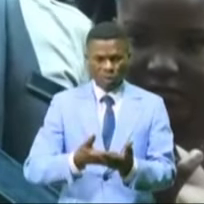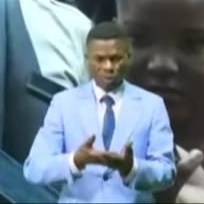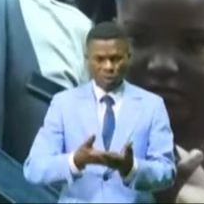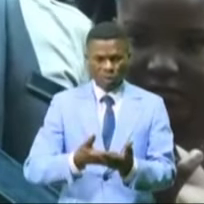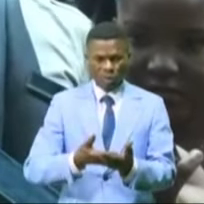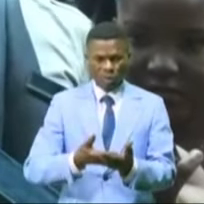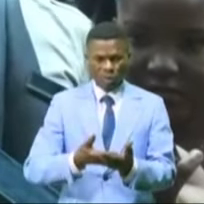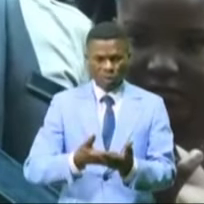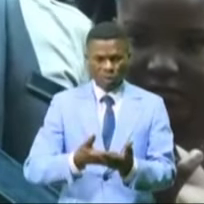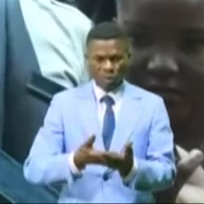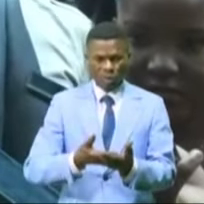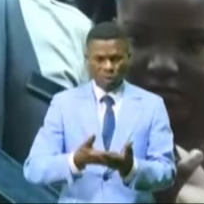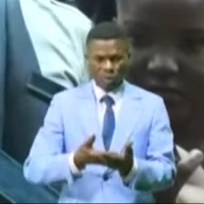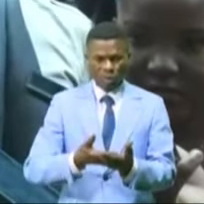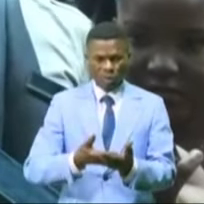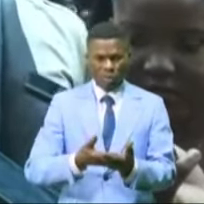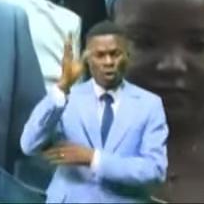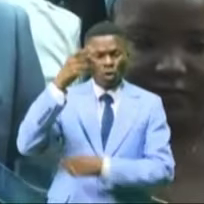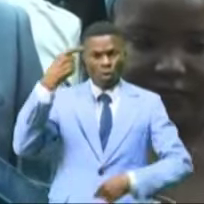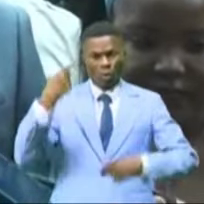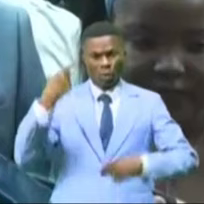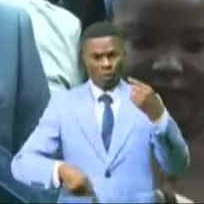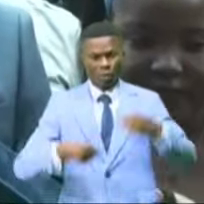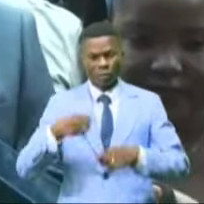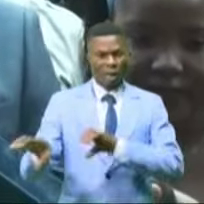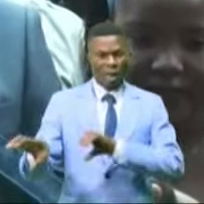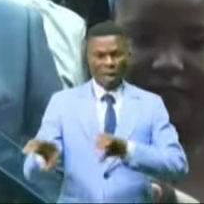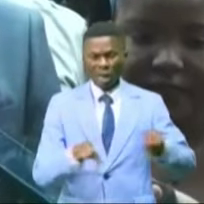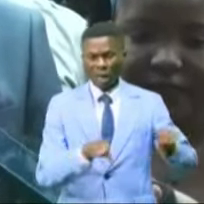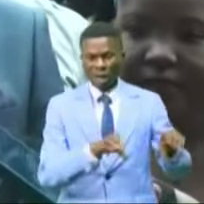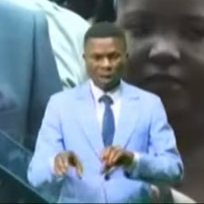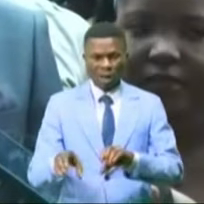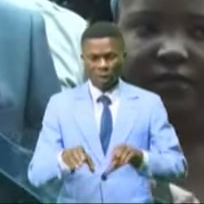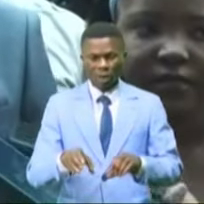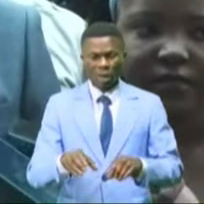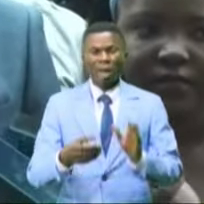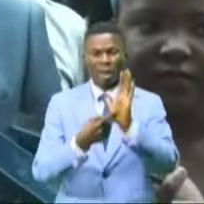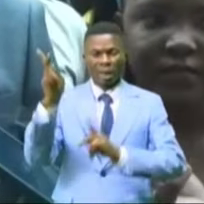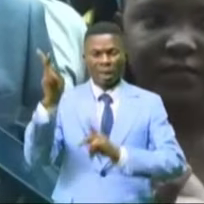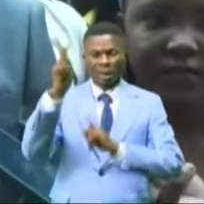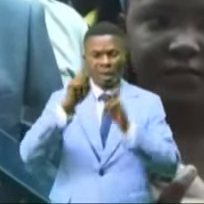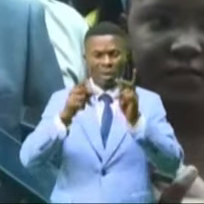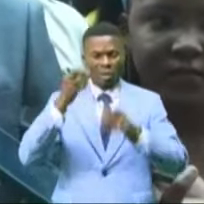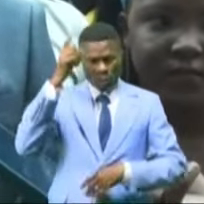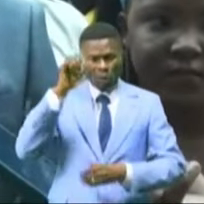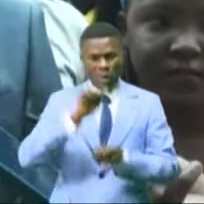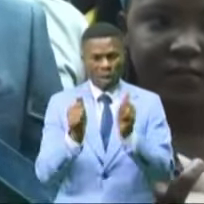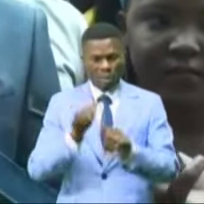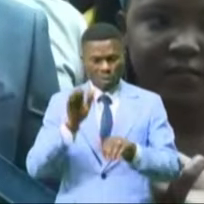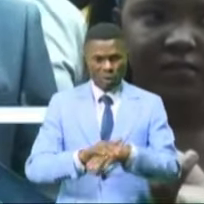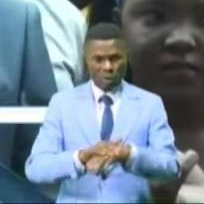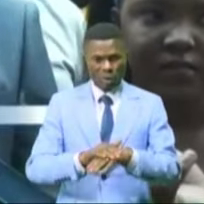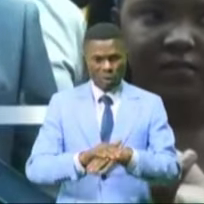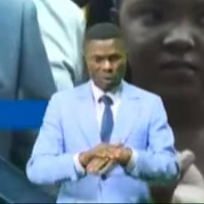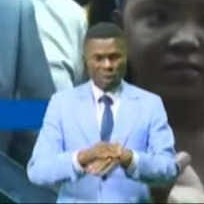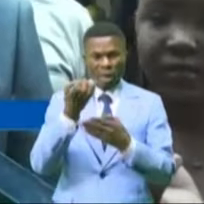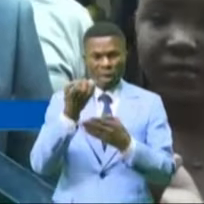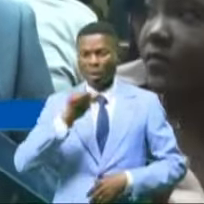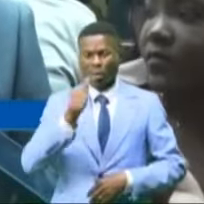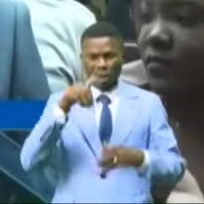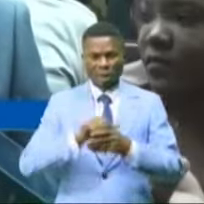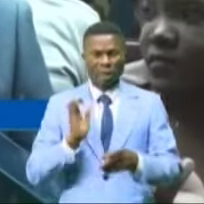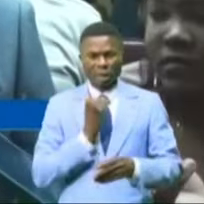nous devons organiser des conférences, débats, d'activités pour faire comprendre à la population ce qui s'est passé. Ce n'est pas à l'est